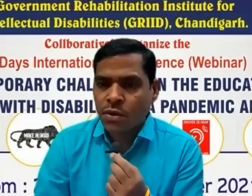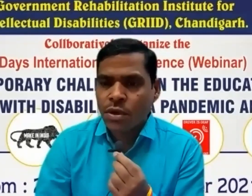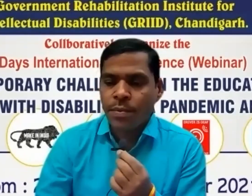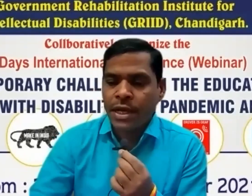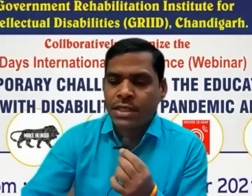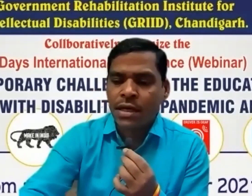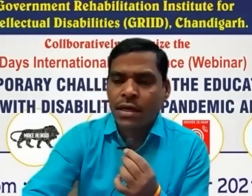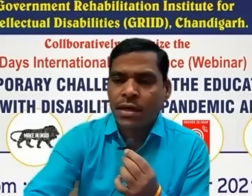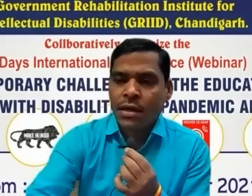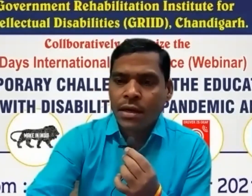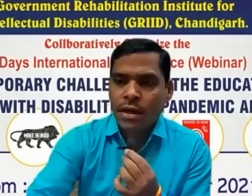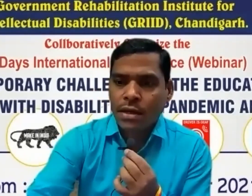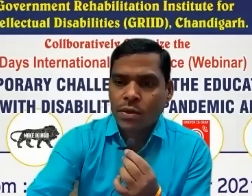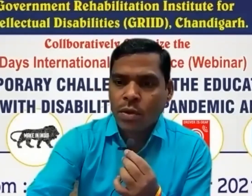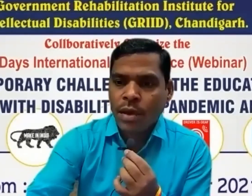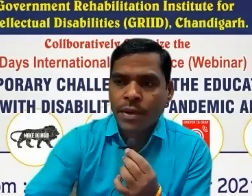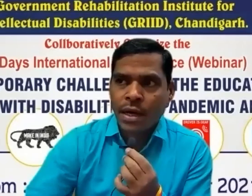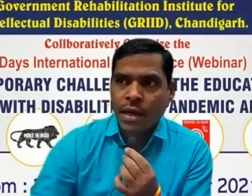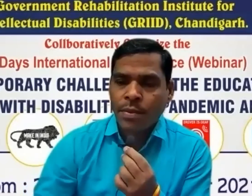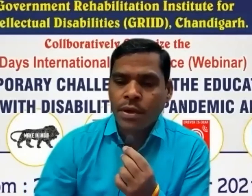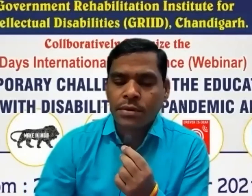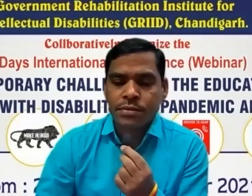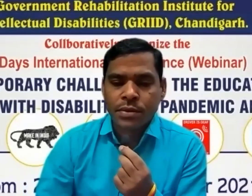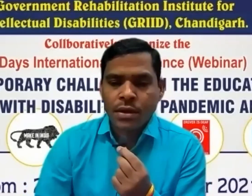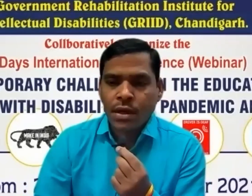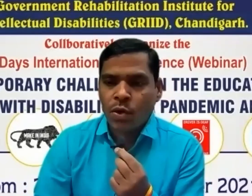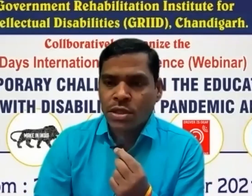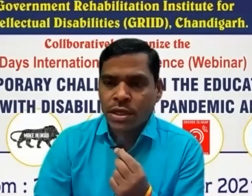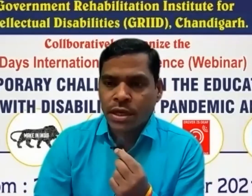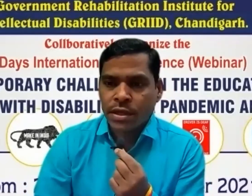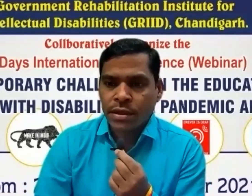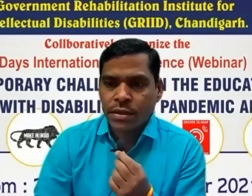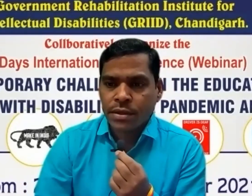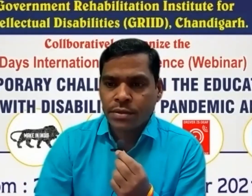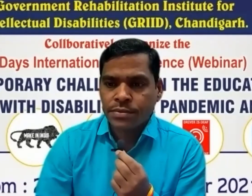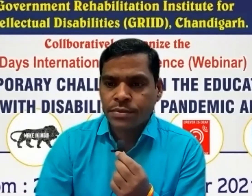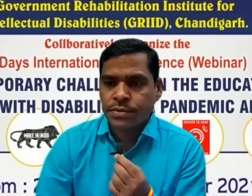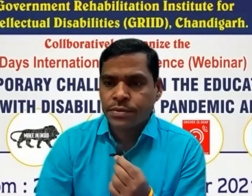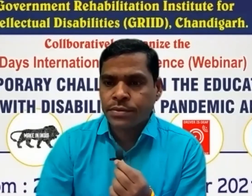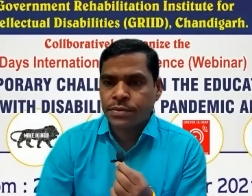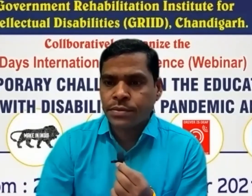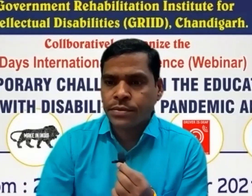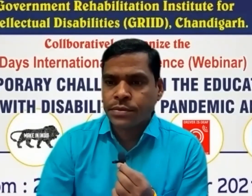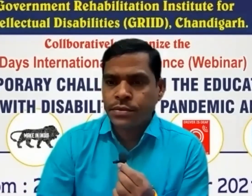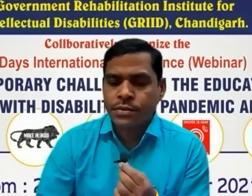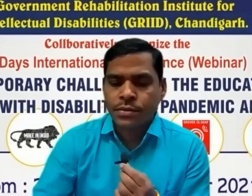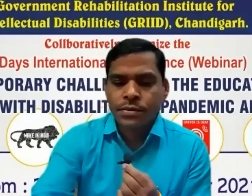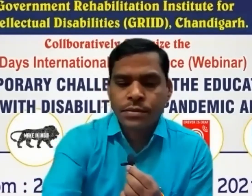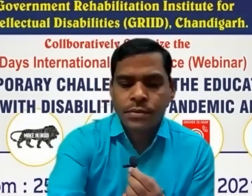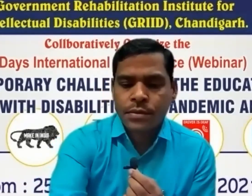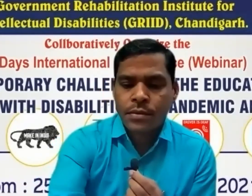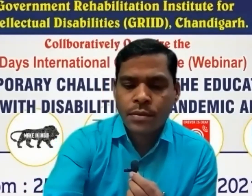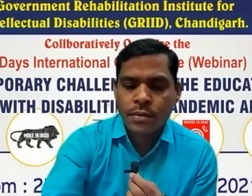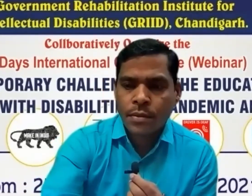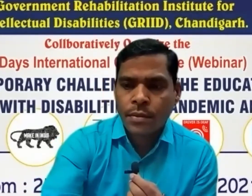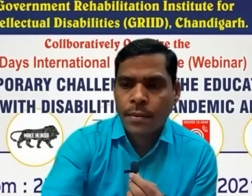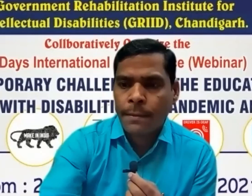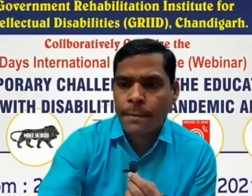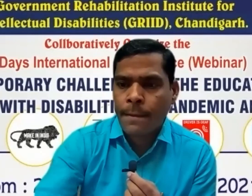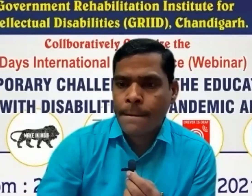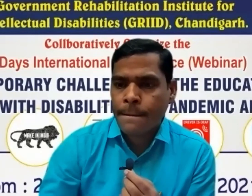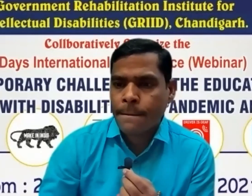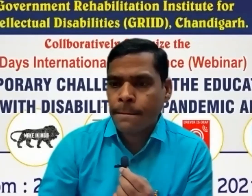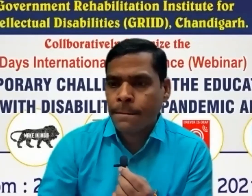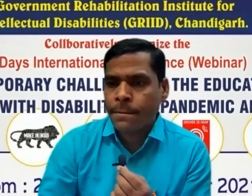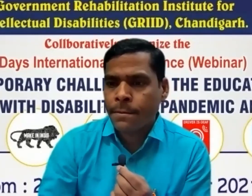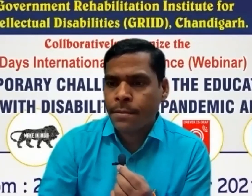आपसे रिक्वेस्ट करता हूं कि प्लीज दोनों मैम का आप इंट्रोडक्शन करें। यस सर। Once again,